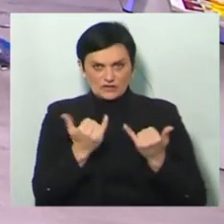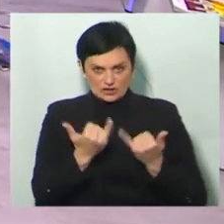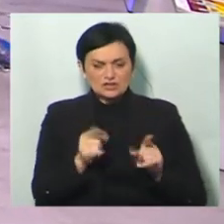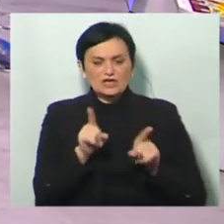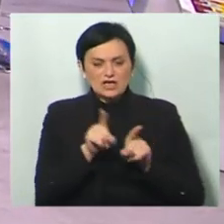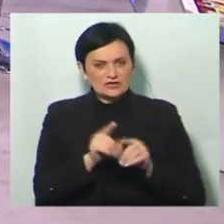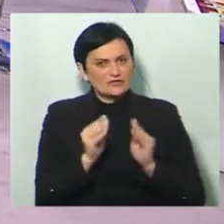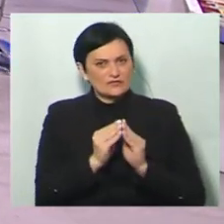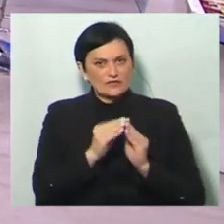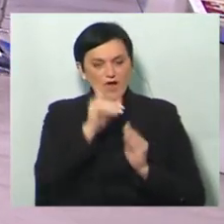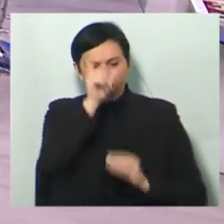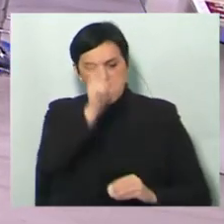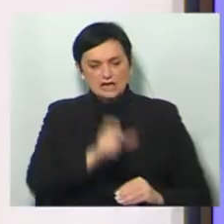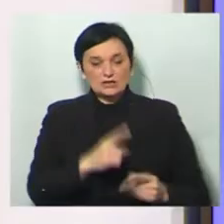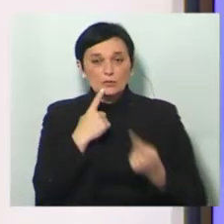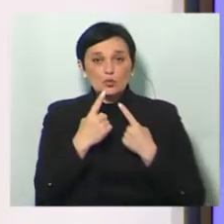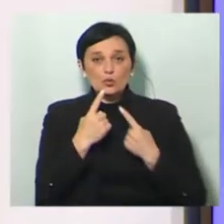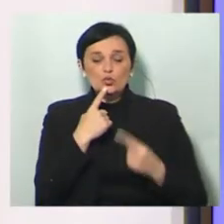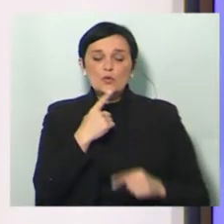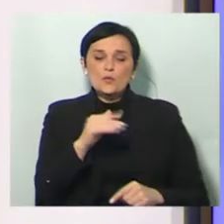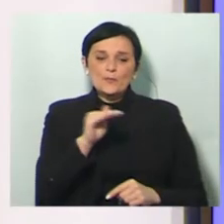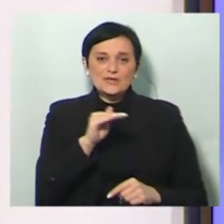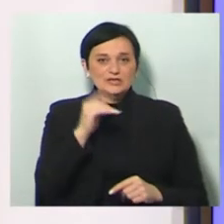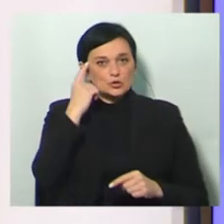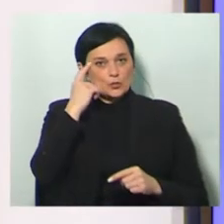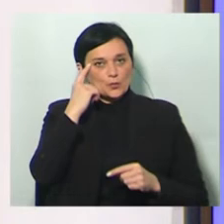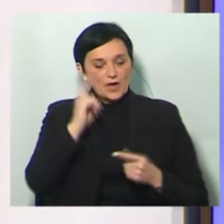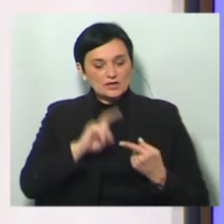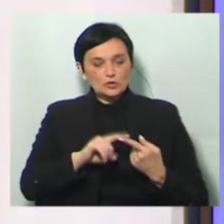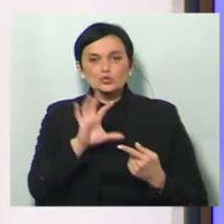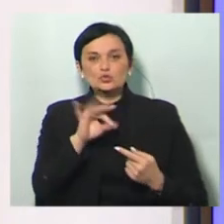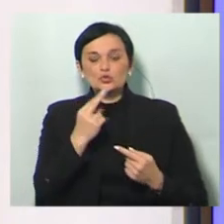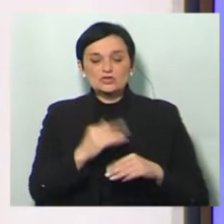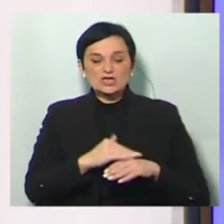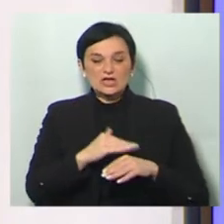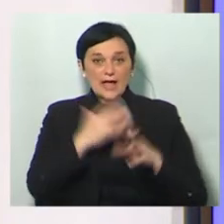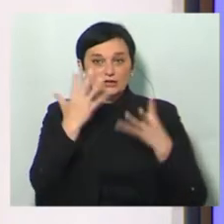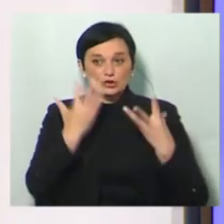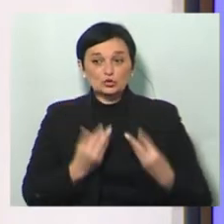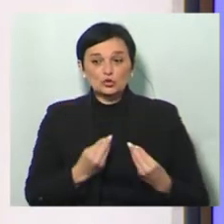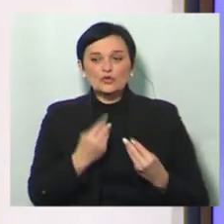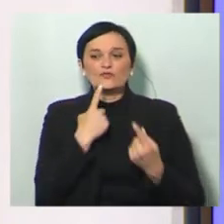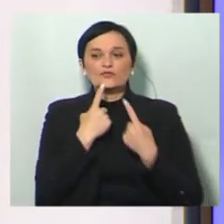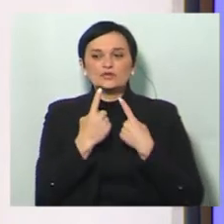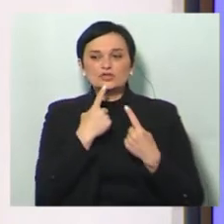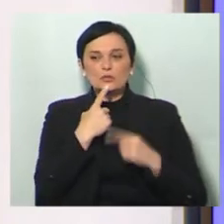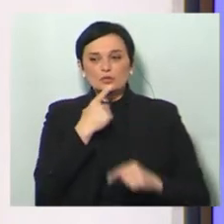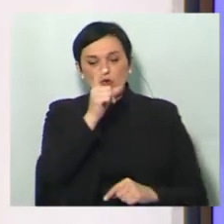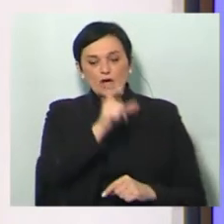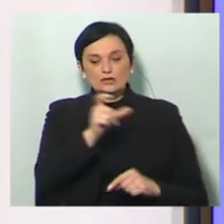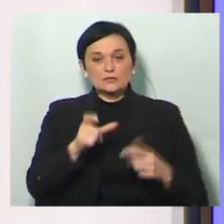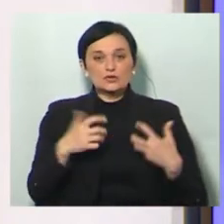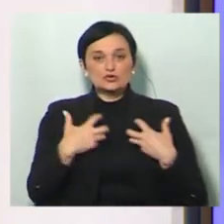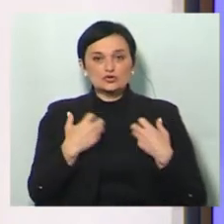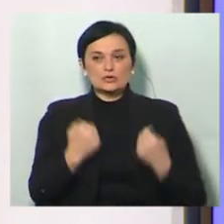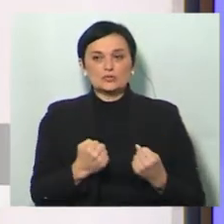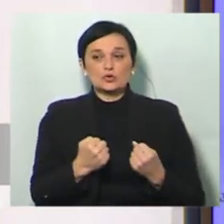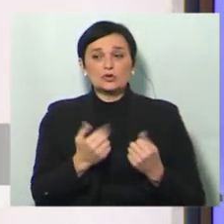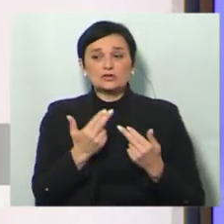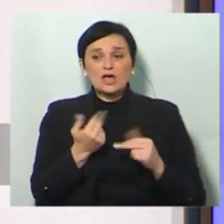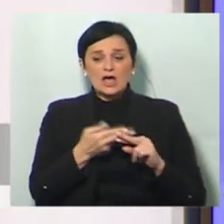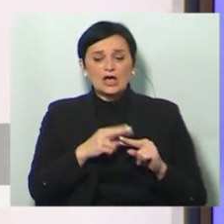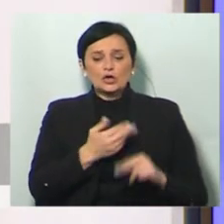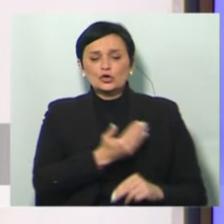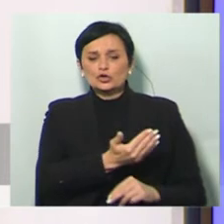adamianze visaubrebt da visaubrebt srul fizikur, mentalur da socialur ketildgheobaze, anu visaubrebt adamianis shartelobaze. Da